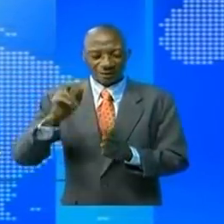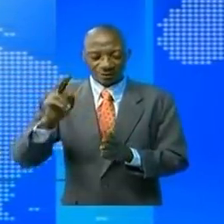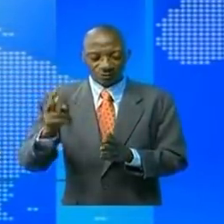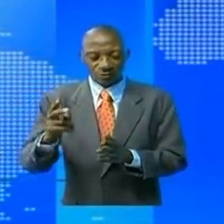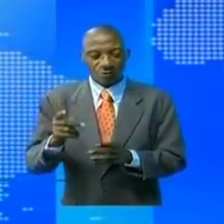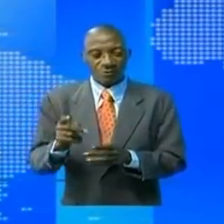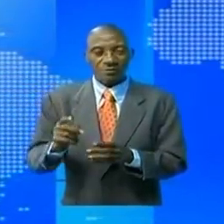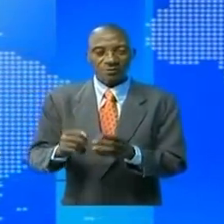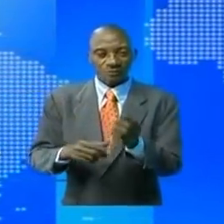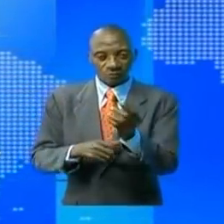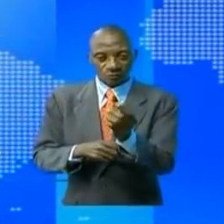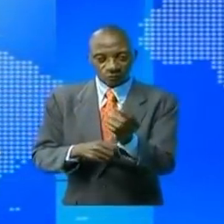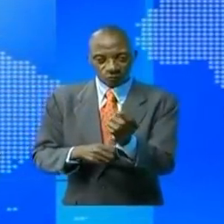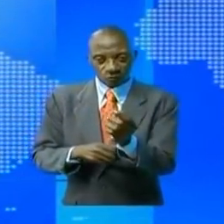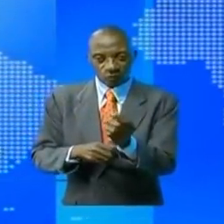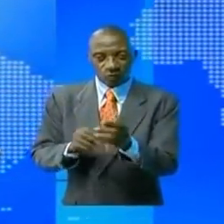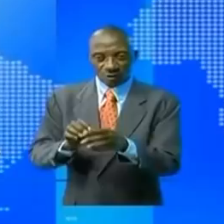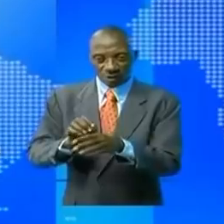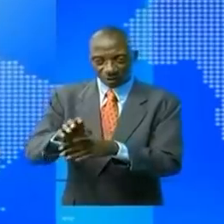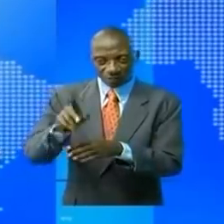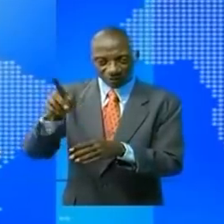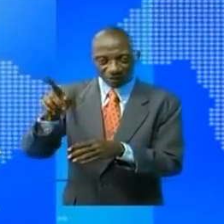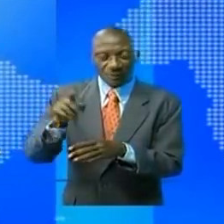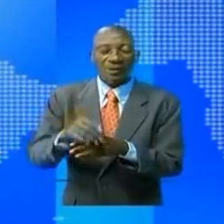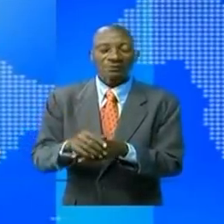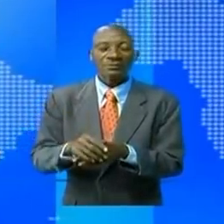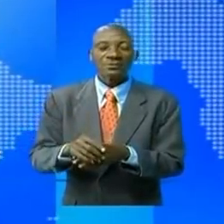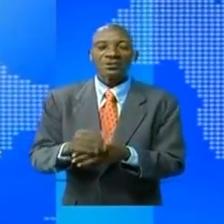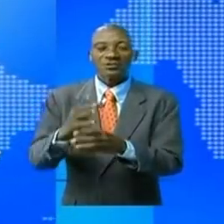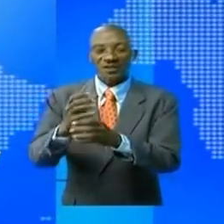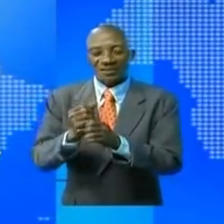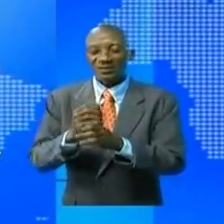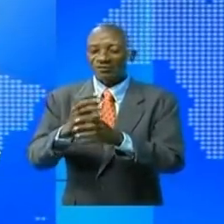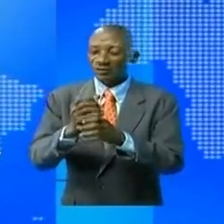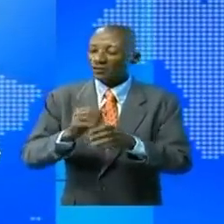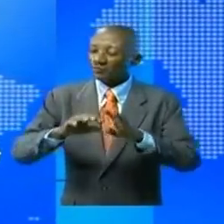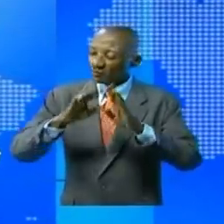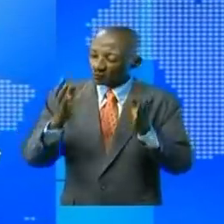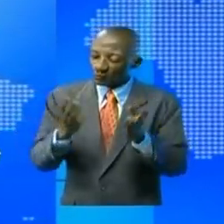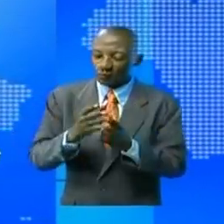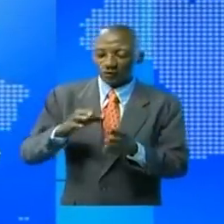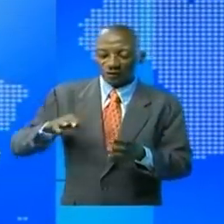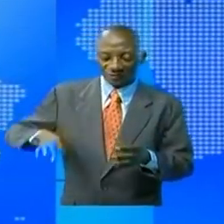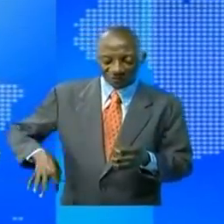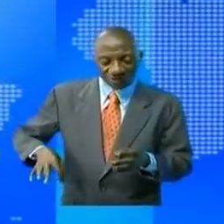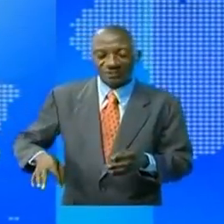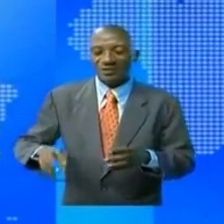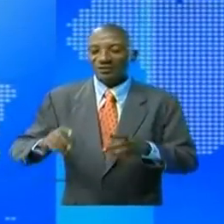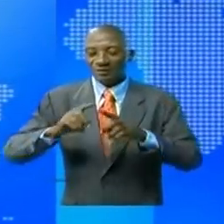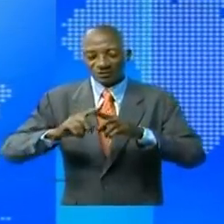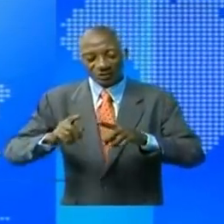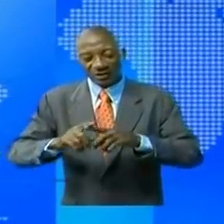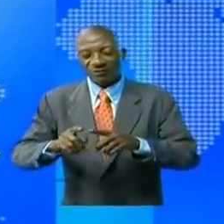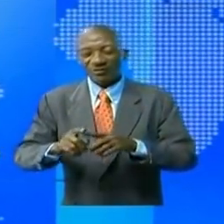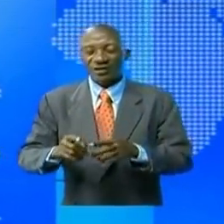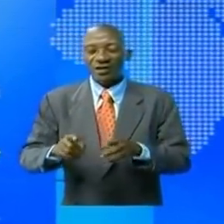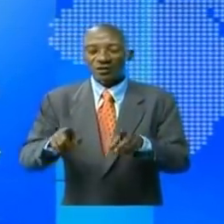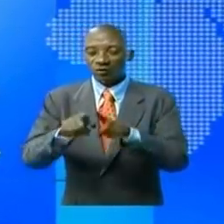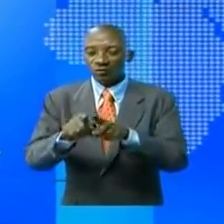la durée de ses fonctions, des indemnités et avantages prévus par l'ordonnance portant règlement